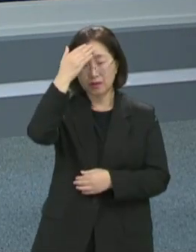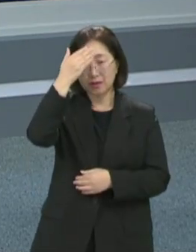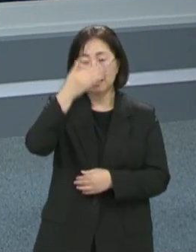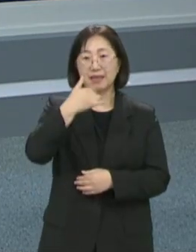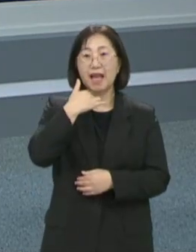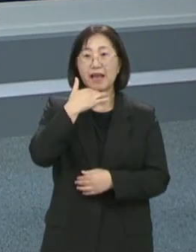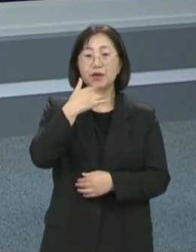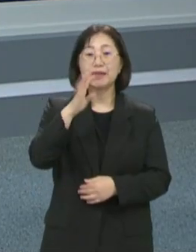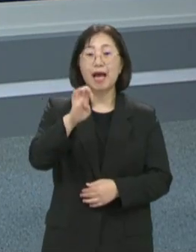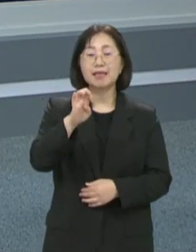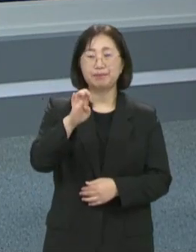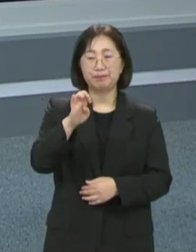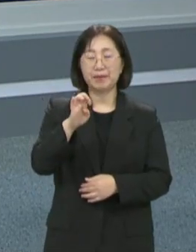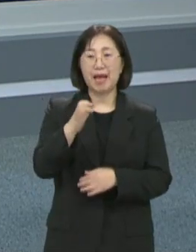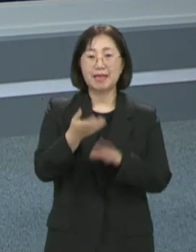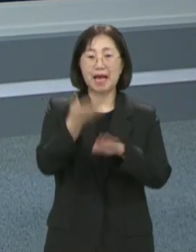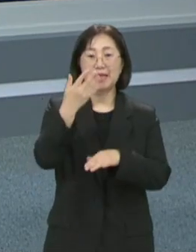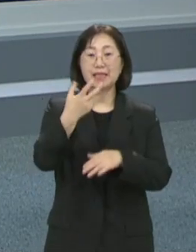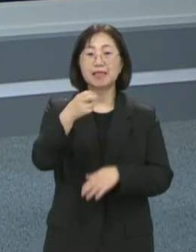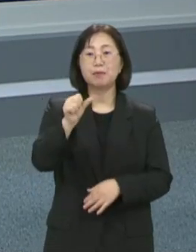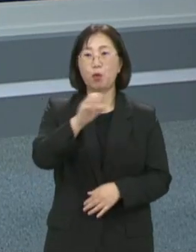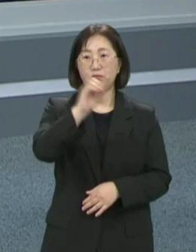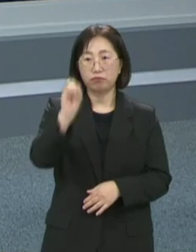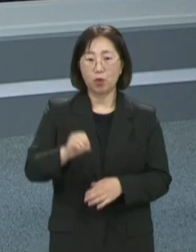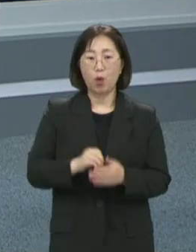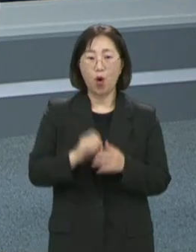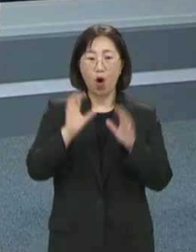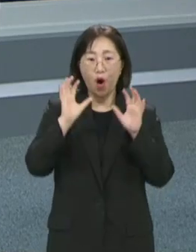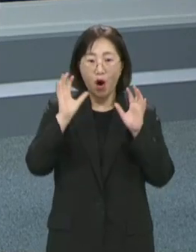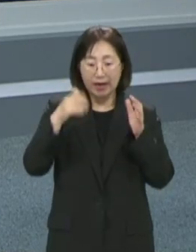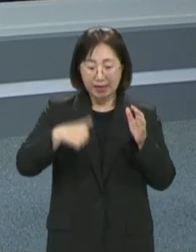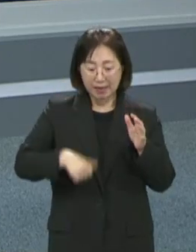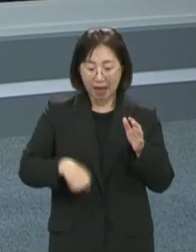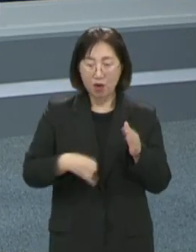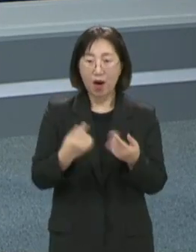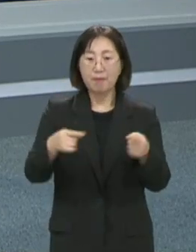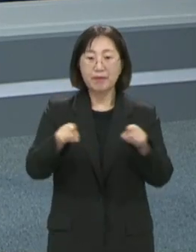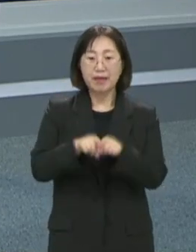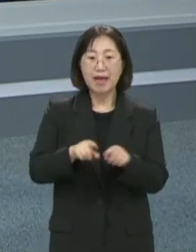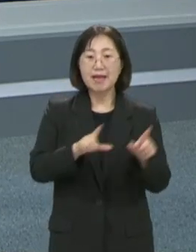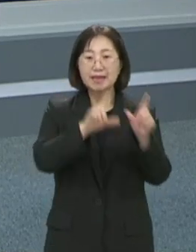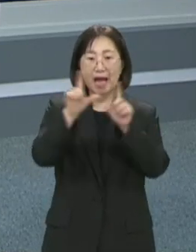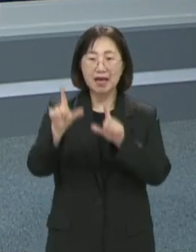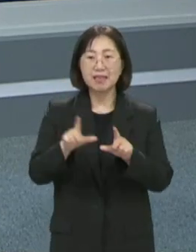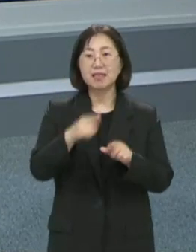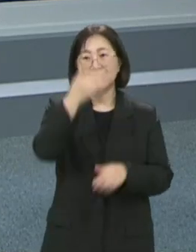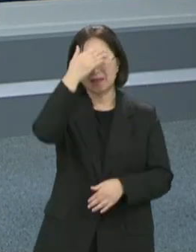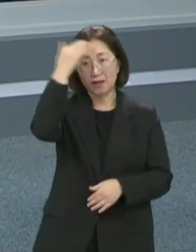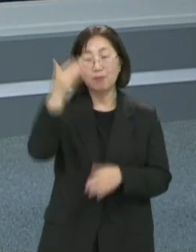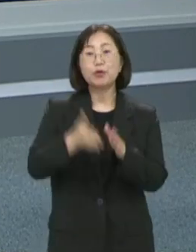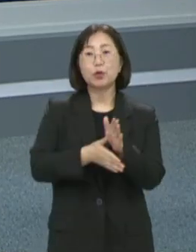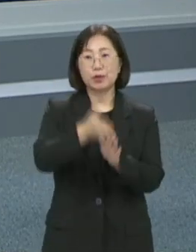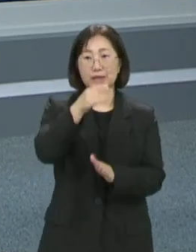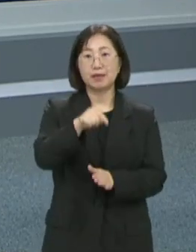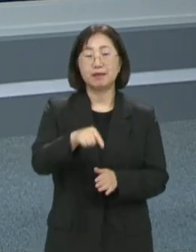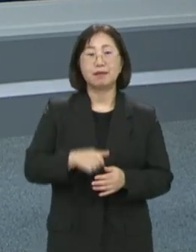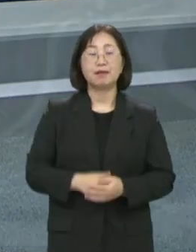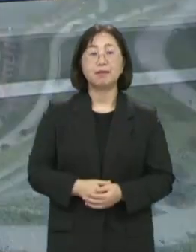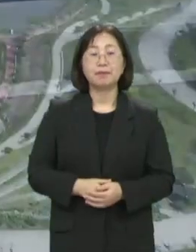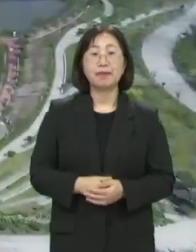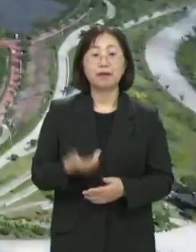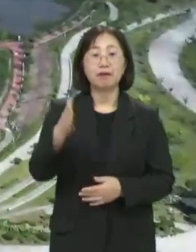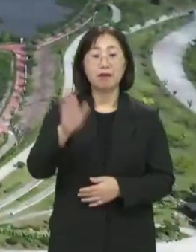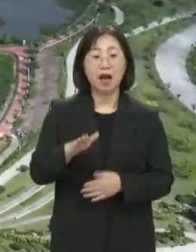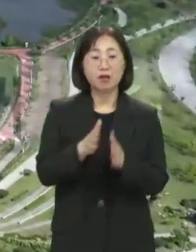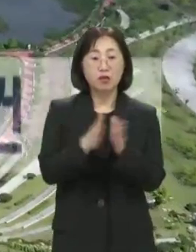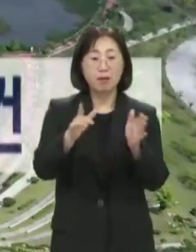40대 이하가 전체 75% 차지해 어린 자녀와 거주하는 젊은 도시인 것으로 나타났습니다 다만